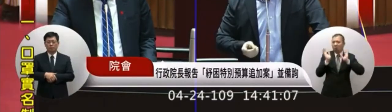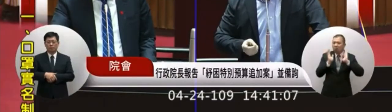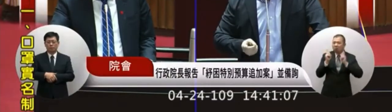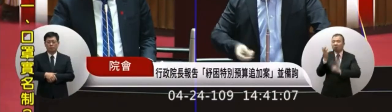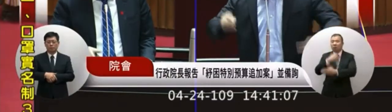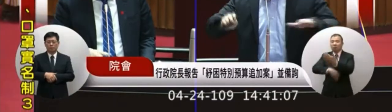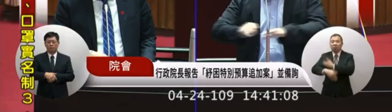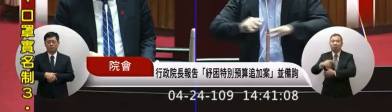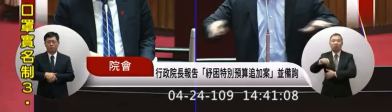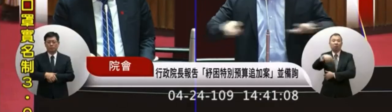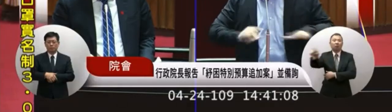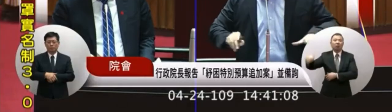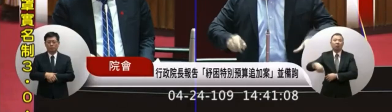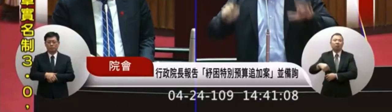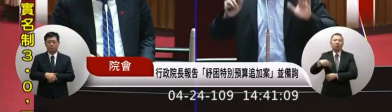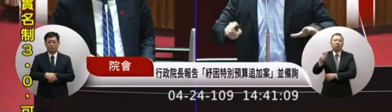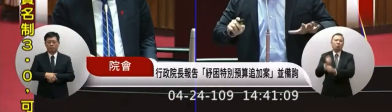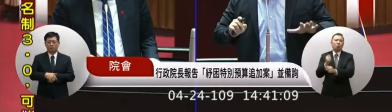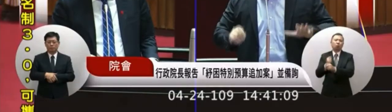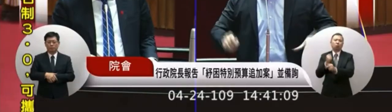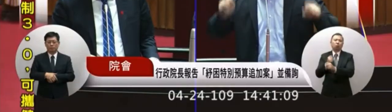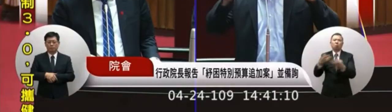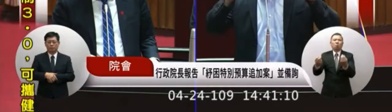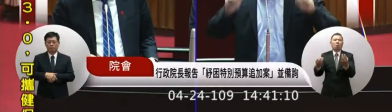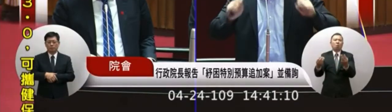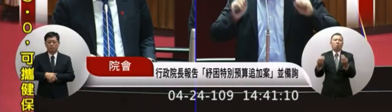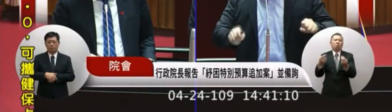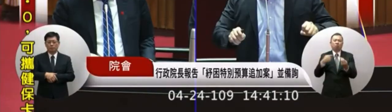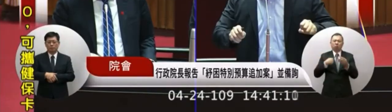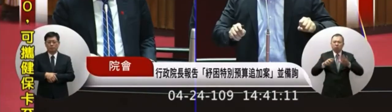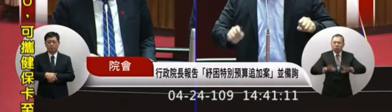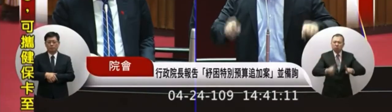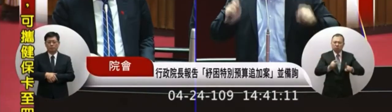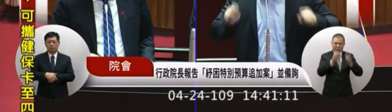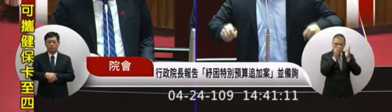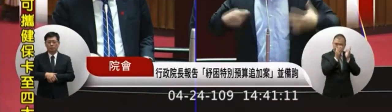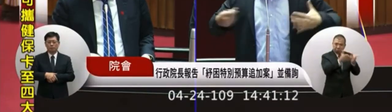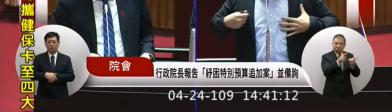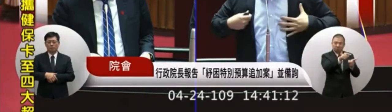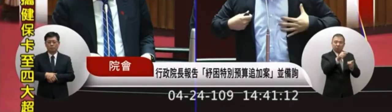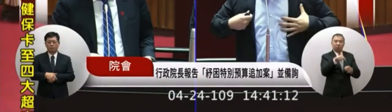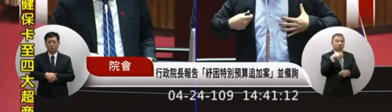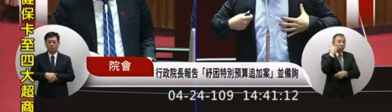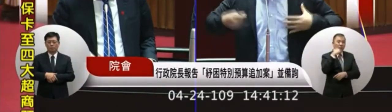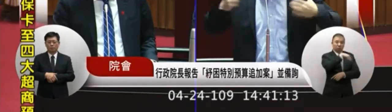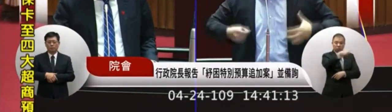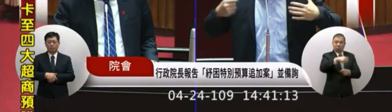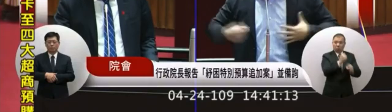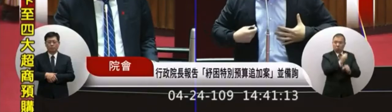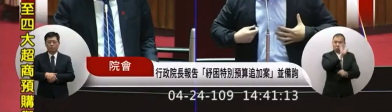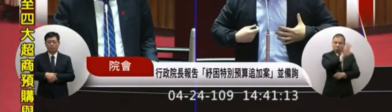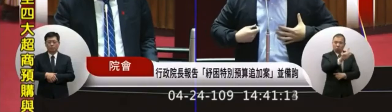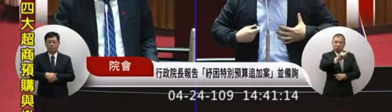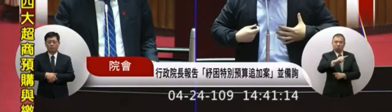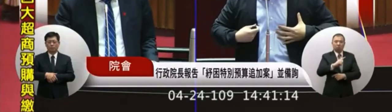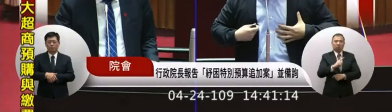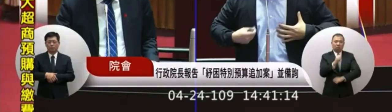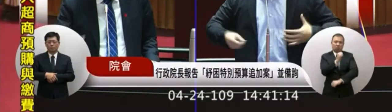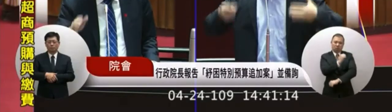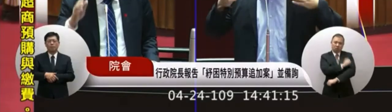者，你了解意思嘛？迄是无咧做工课。我即摆讲的就是讲无劳保的，但是伊咧做工课，伊是劳工